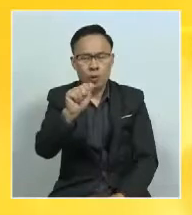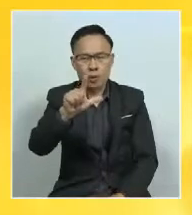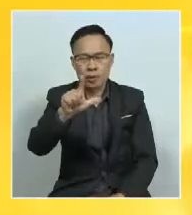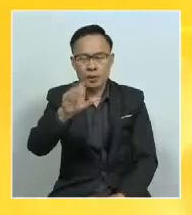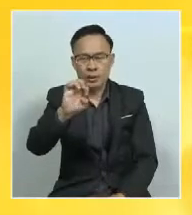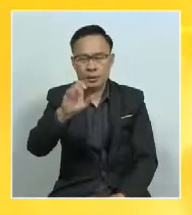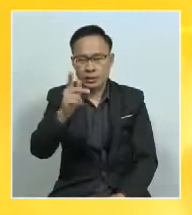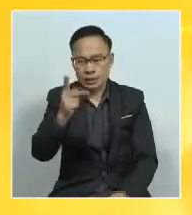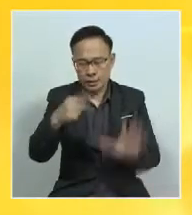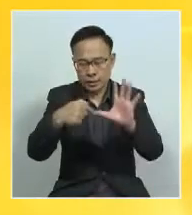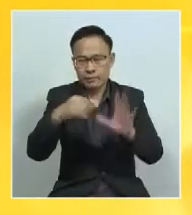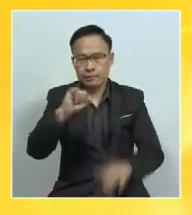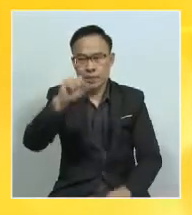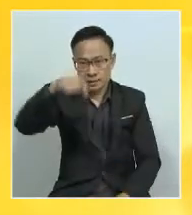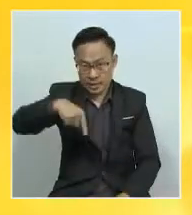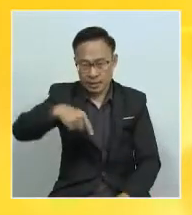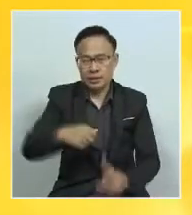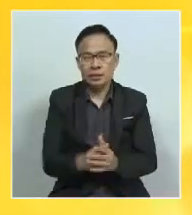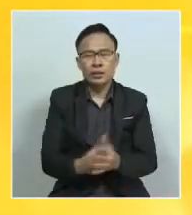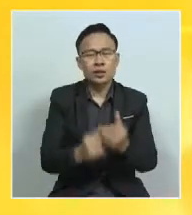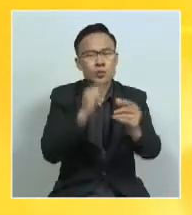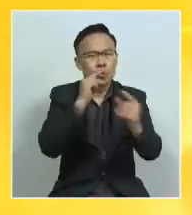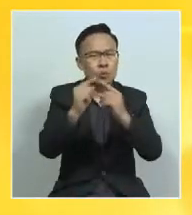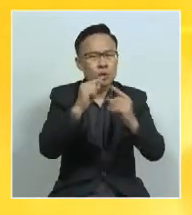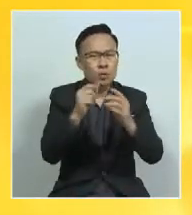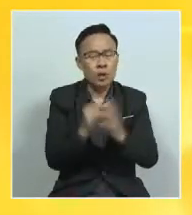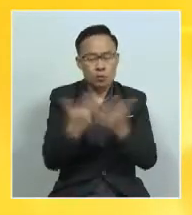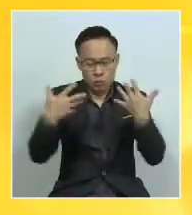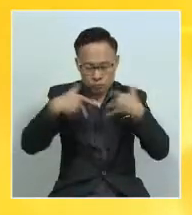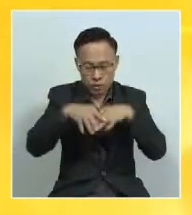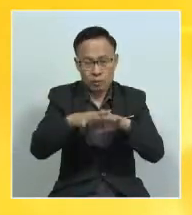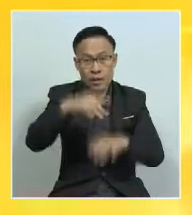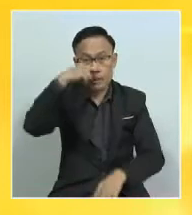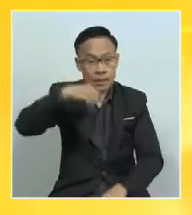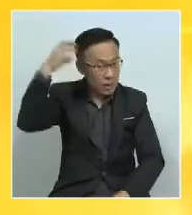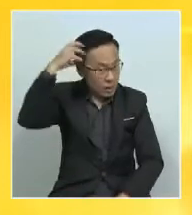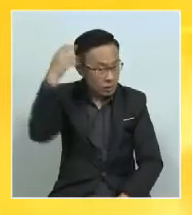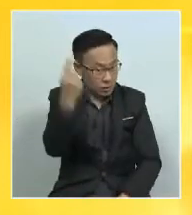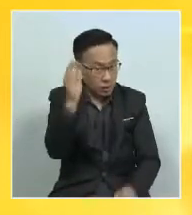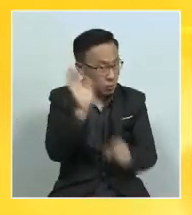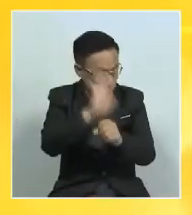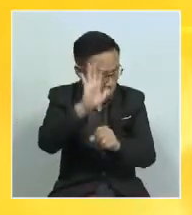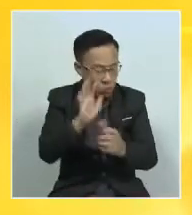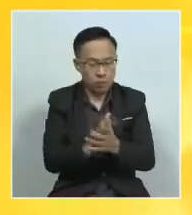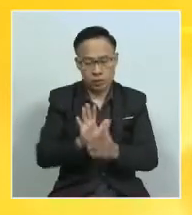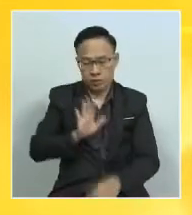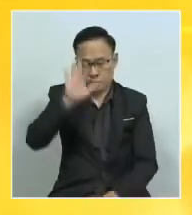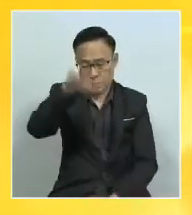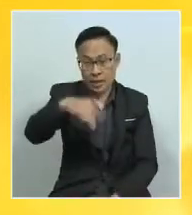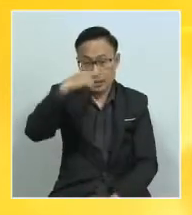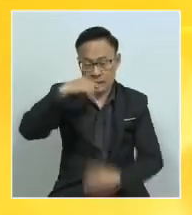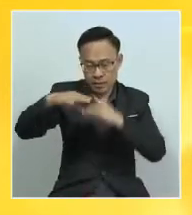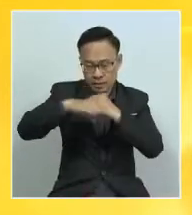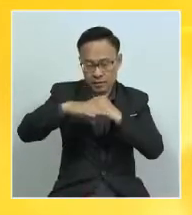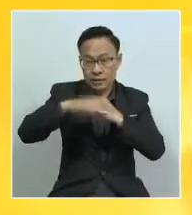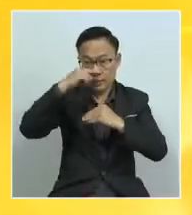ถึงกันว่าความเชื่อมโยงระหว่าง2ประเทศคือไทยลาวไม่พอเพราะว่าสะพานนี้พอข้ามไปลาวปั๊บเนี่ยมันสามารถต่อไปได้ที่เวียดน